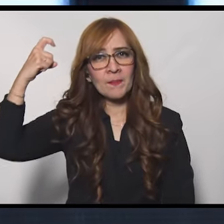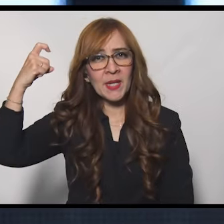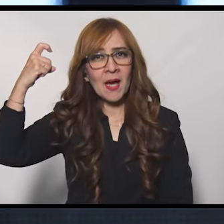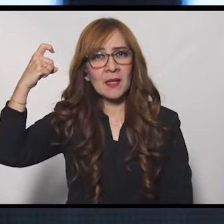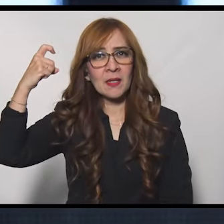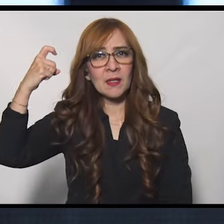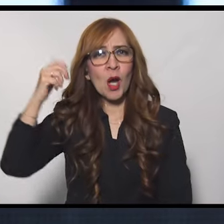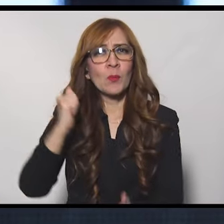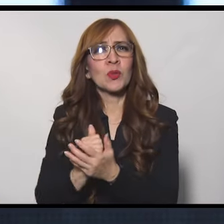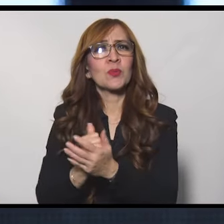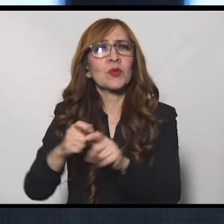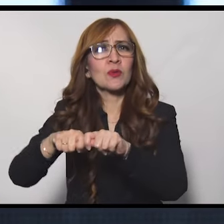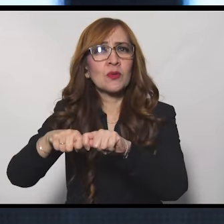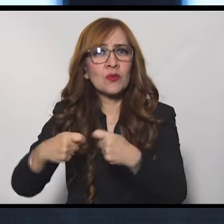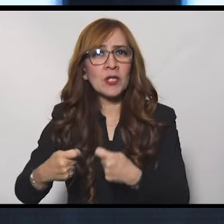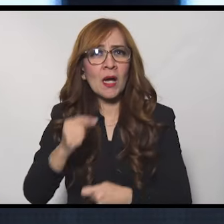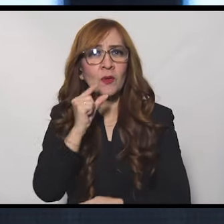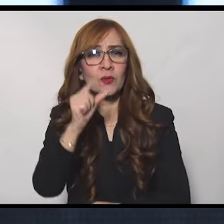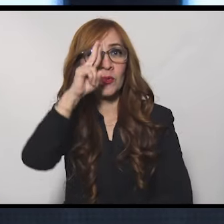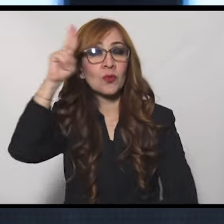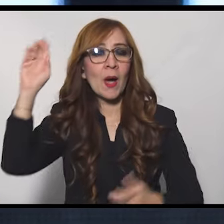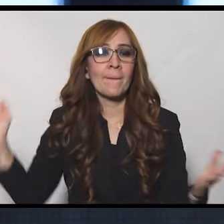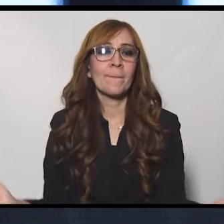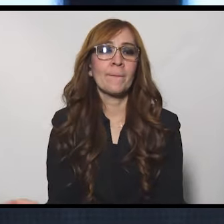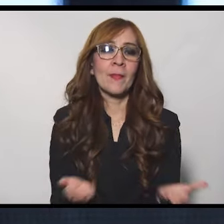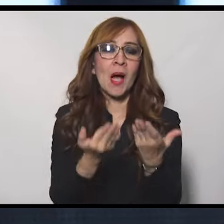terlalu rusak untuk dapat Tuhan bangun.